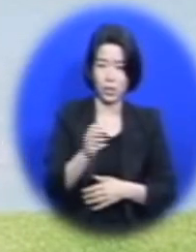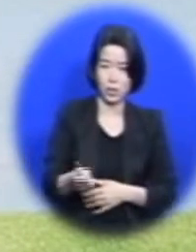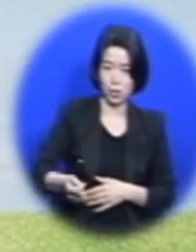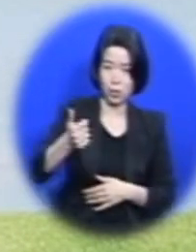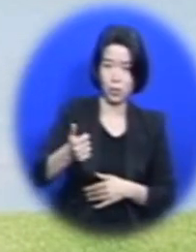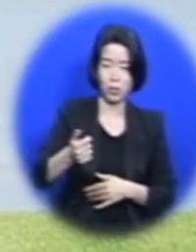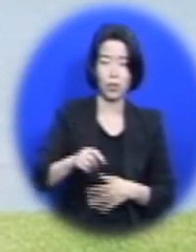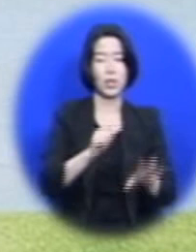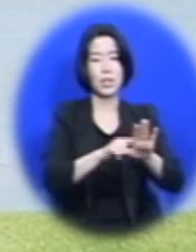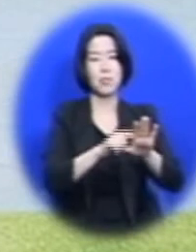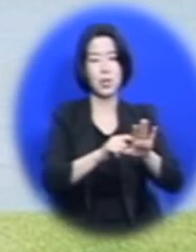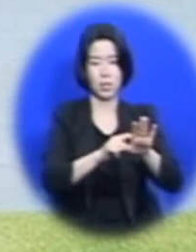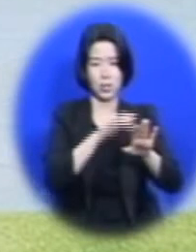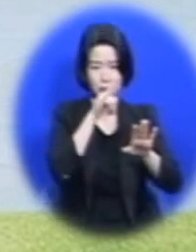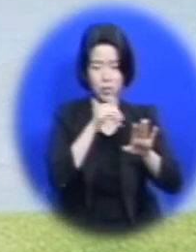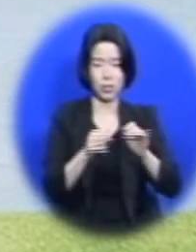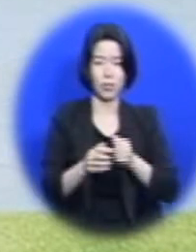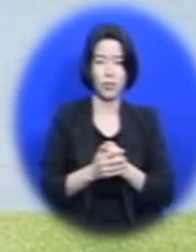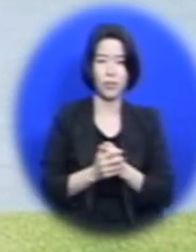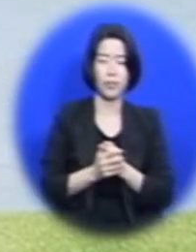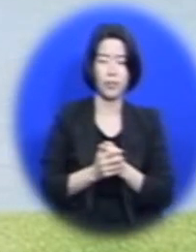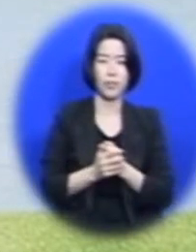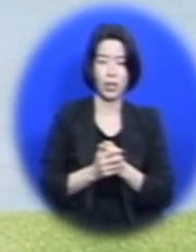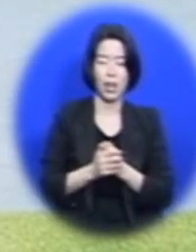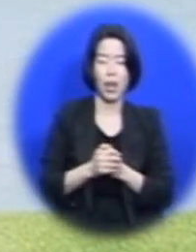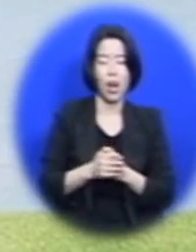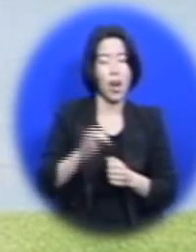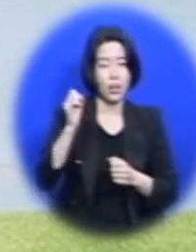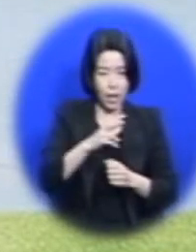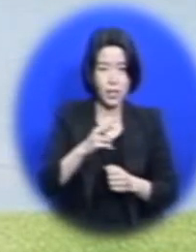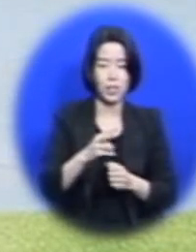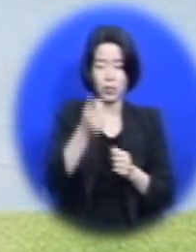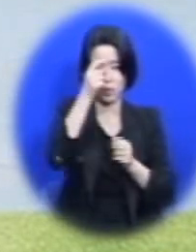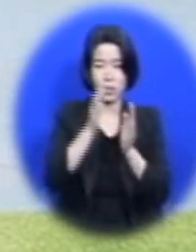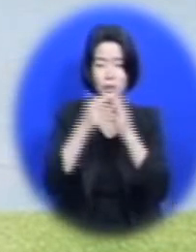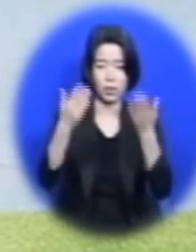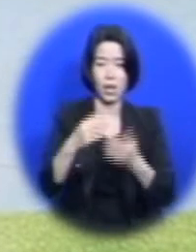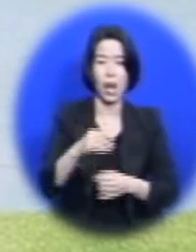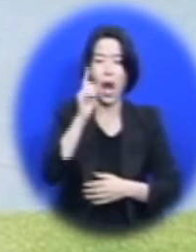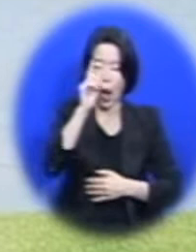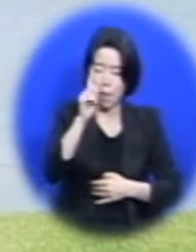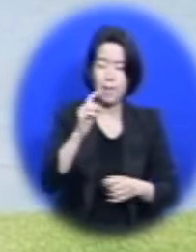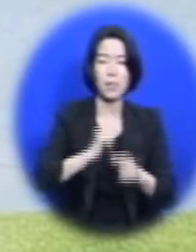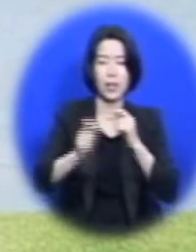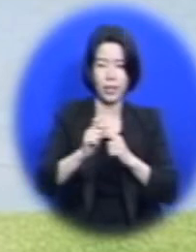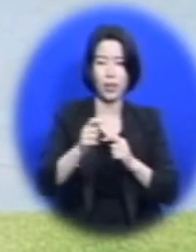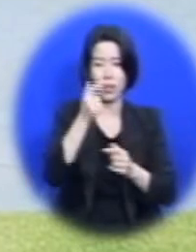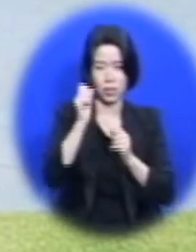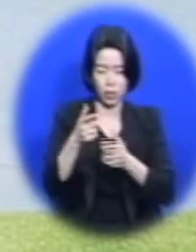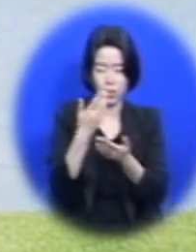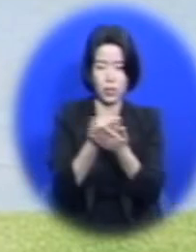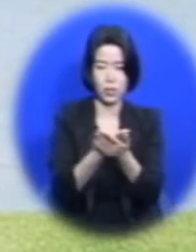던졌는데 뒷면이 나왔습니다. 프란시스 셰퍼가 또 하나님께 기도했어요. 하나님